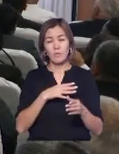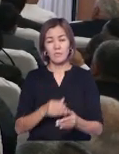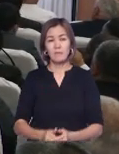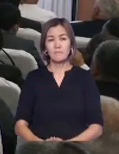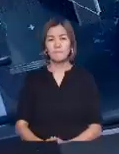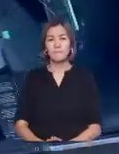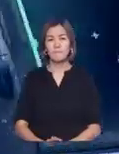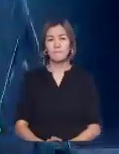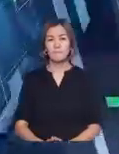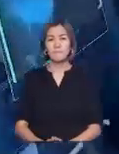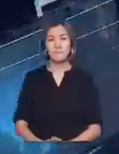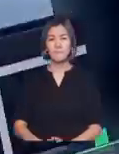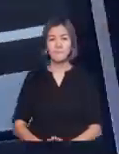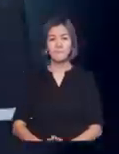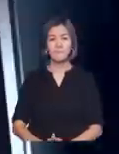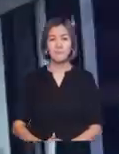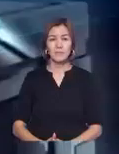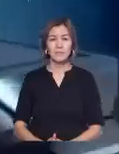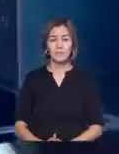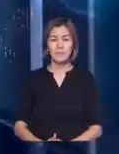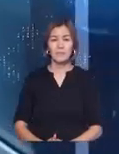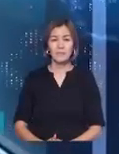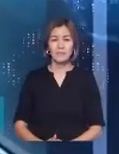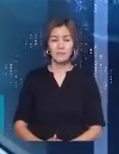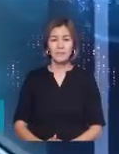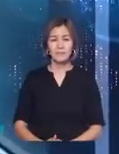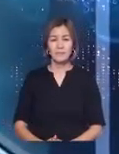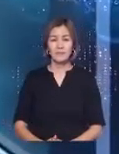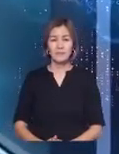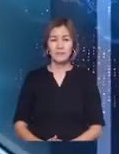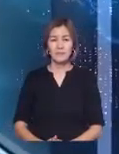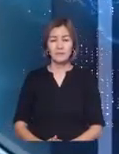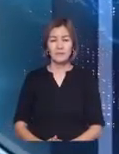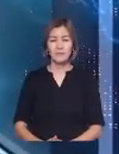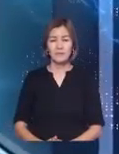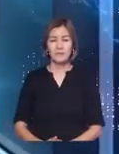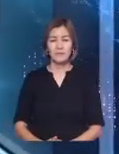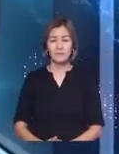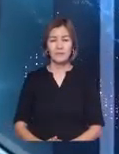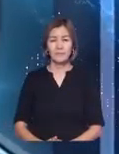жауаптарын берді. Құрманжан Қасымжанұлы, Жайдарбек Нұрбек, Жетісу арнасы.